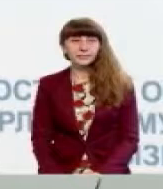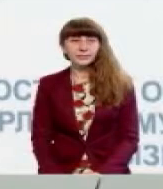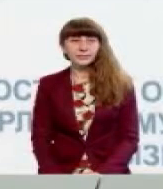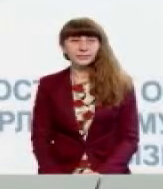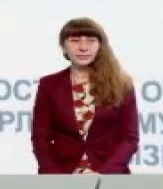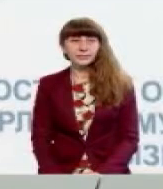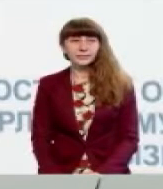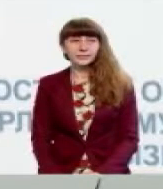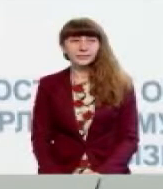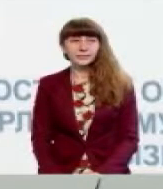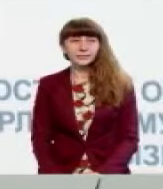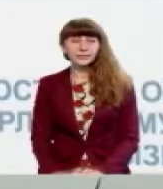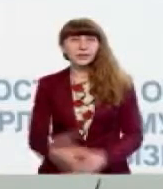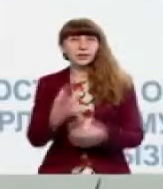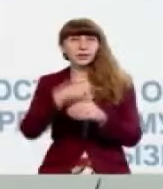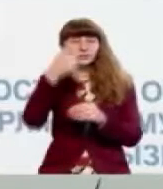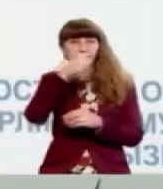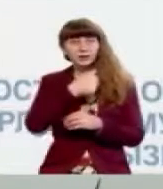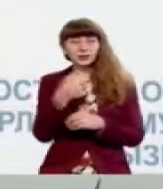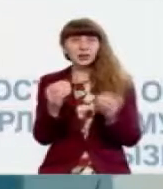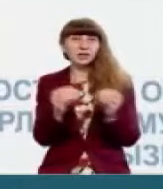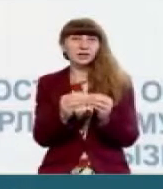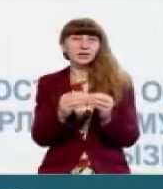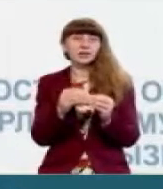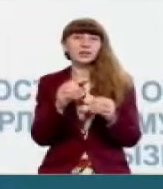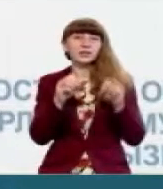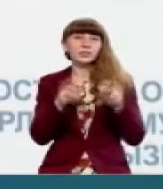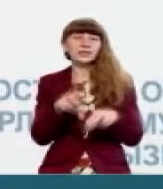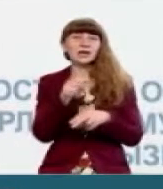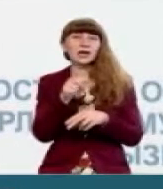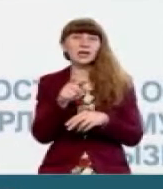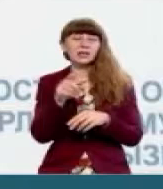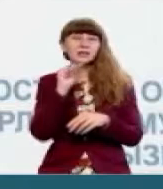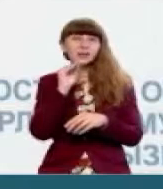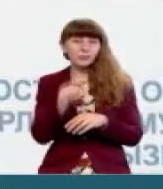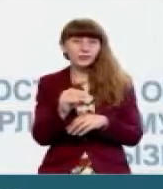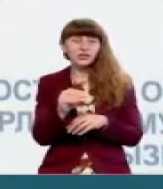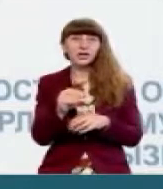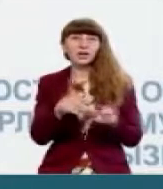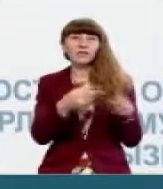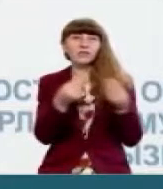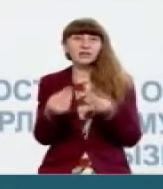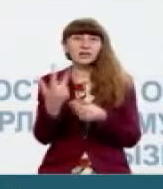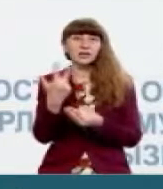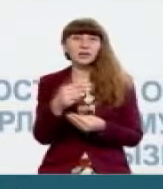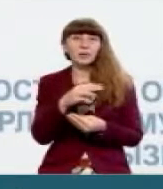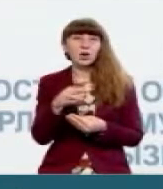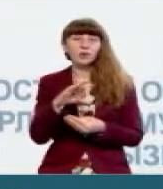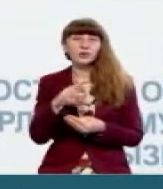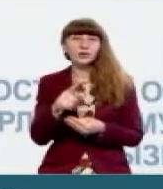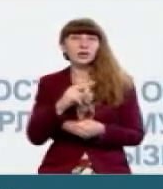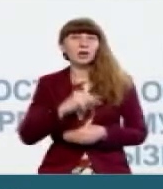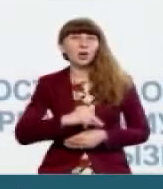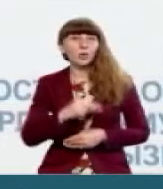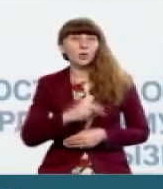тенге. Ағымдағы жылы 10 маманға 3 миллион тенге сомасында көтерме жәрдемақы төленіп, бюджетті кредиттер беріле бастады. Ауданда